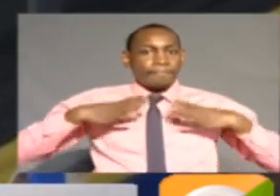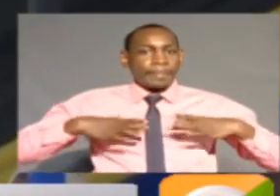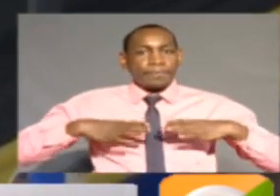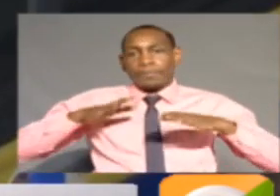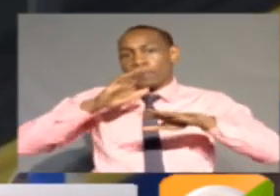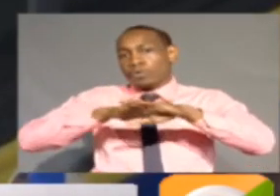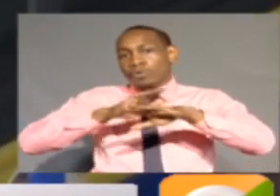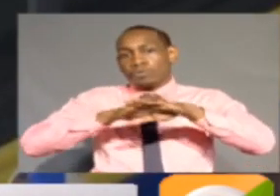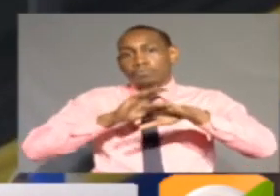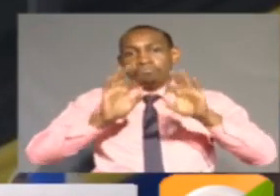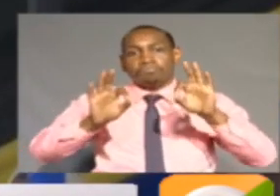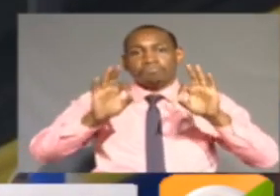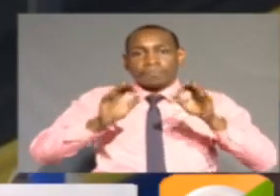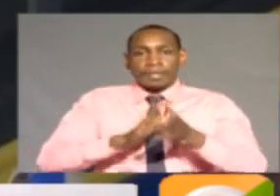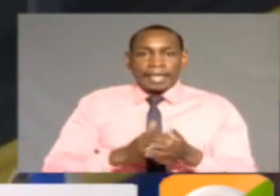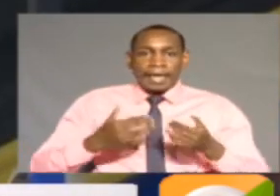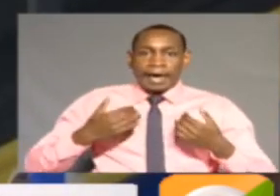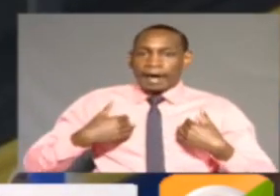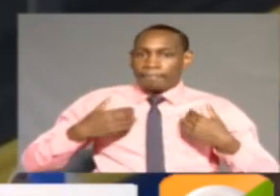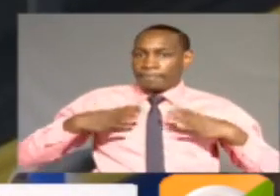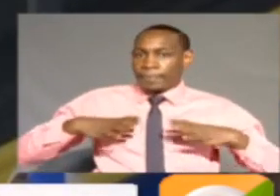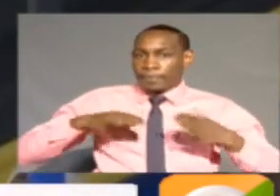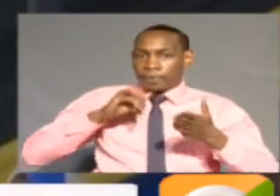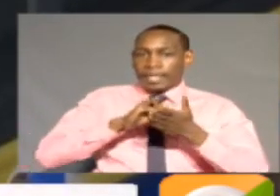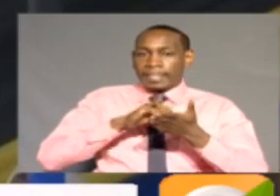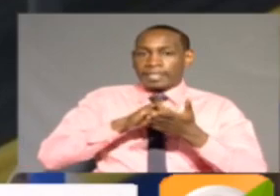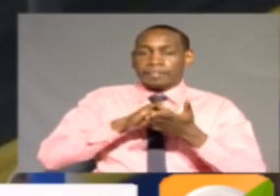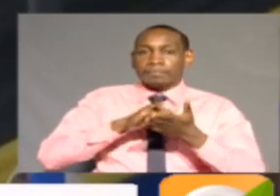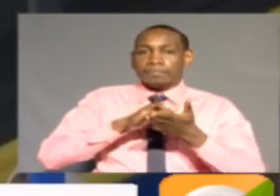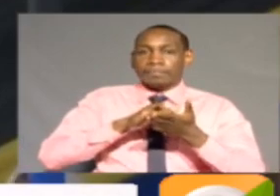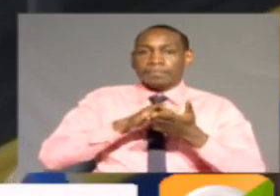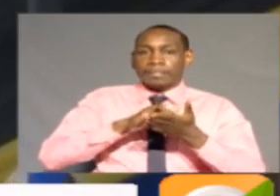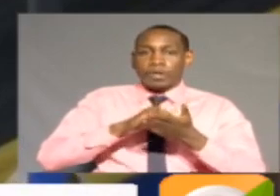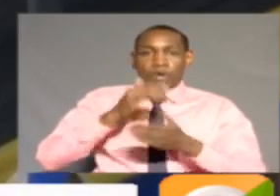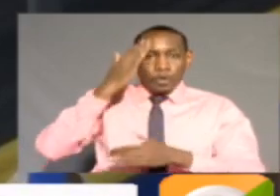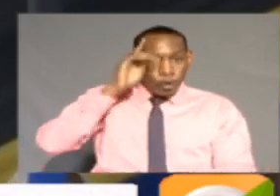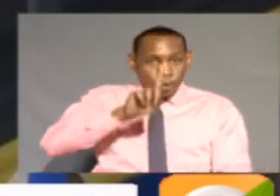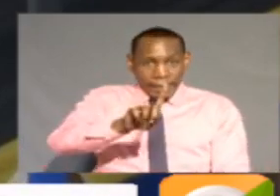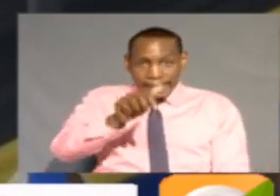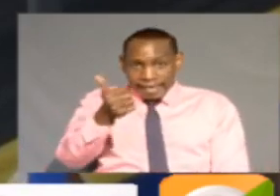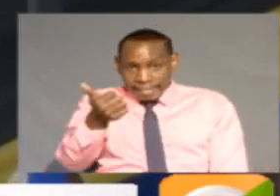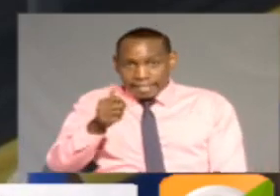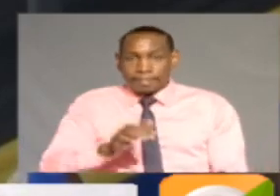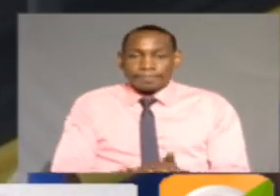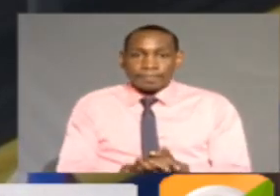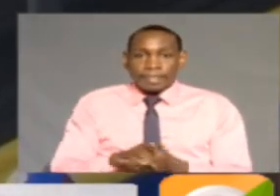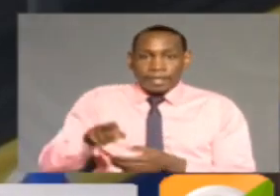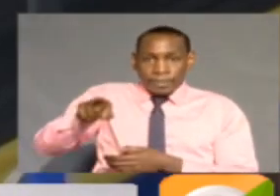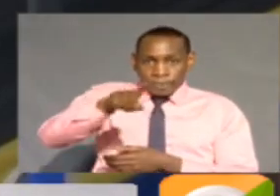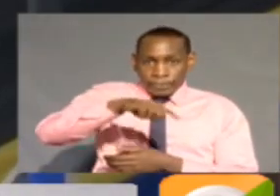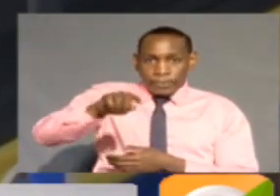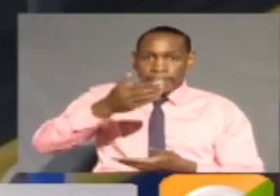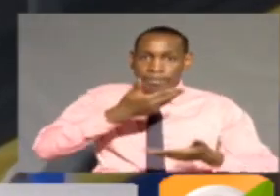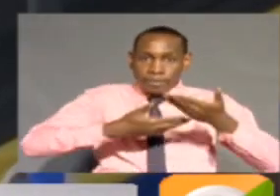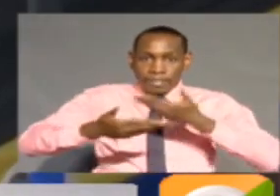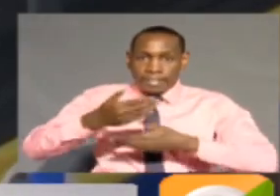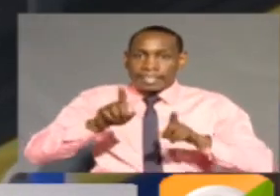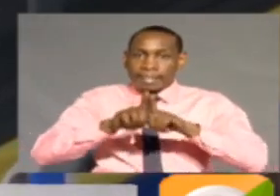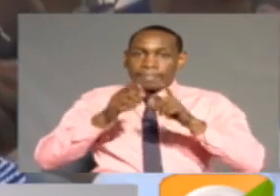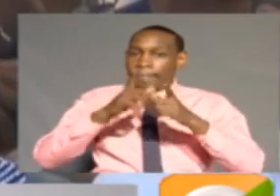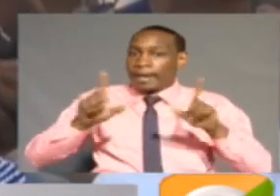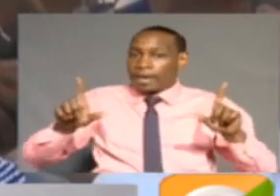wema. Tuko na wananchi ambao wanajuana. Tuazungumza lugha